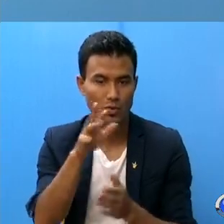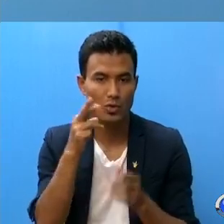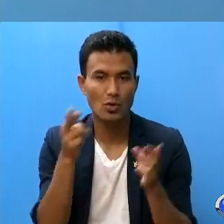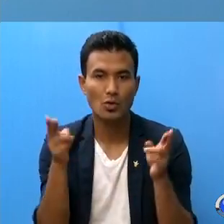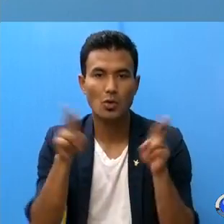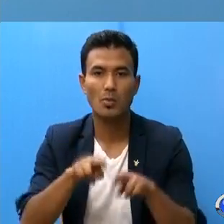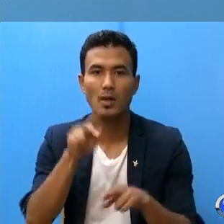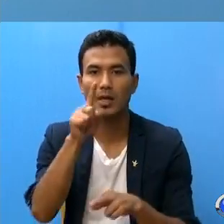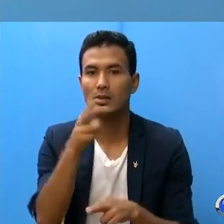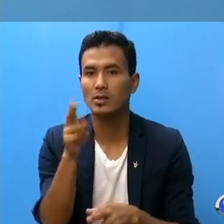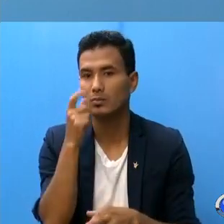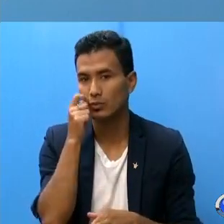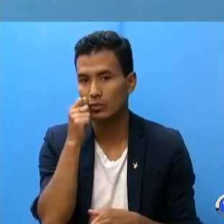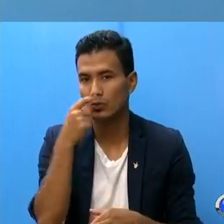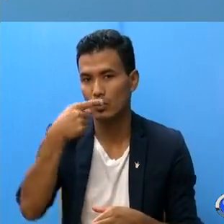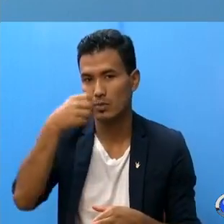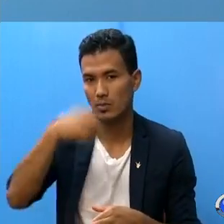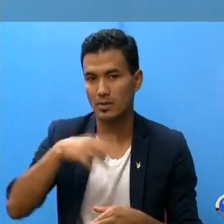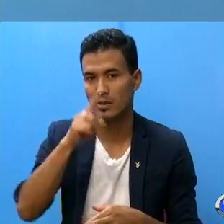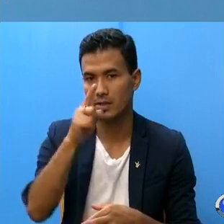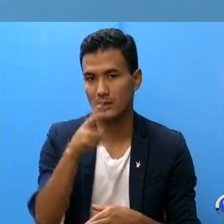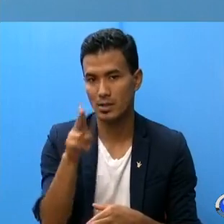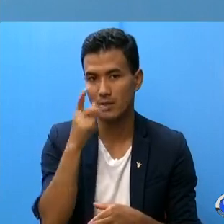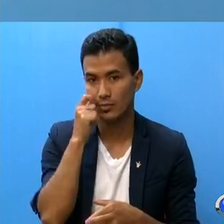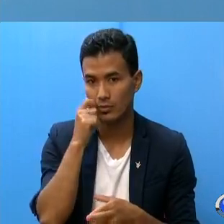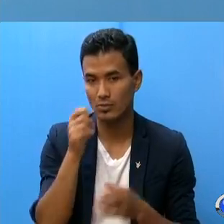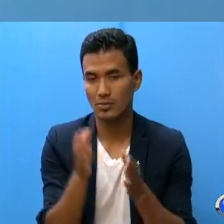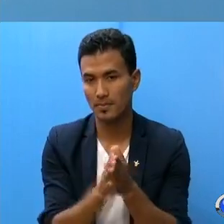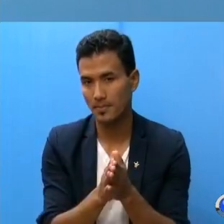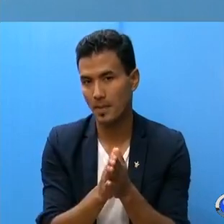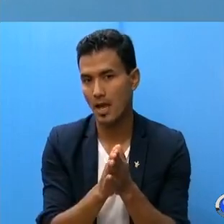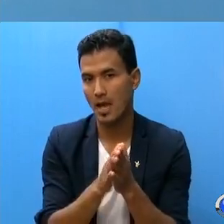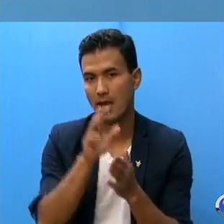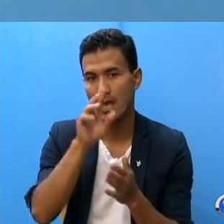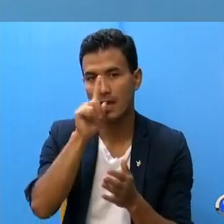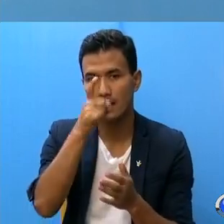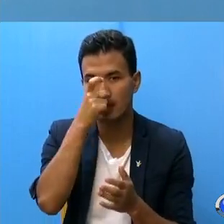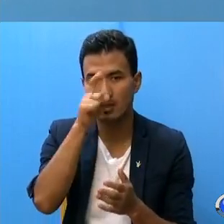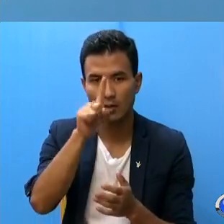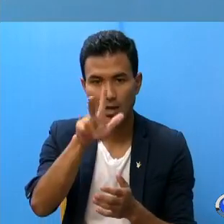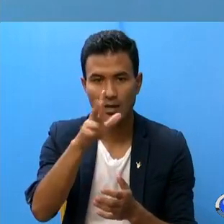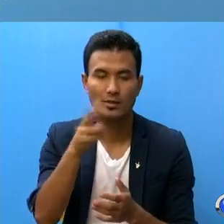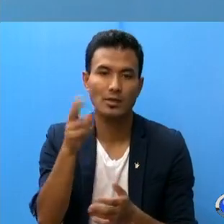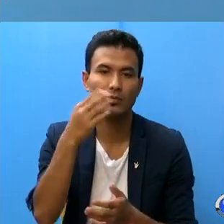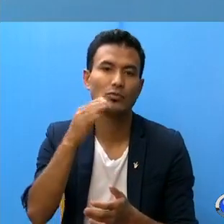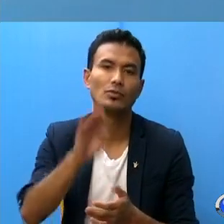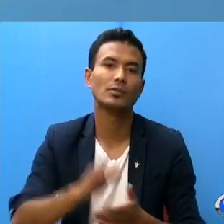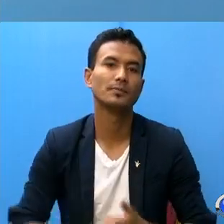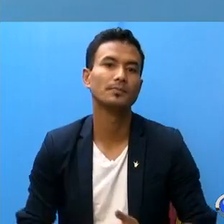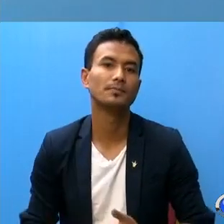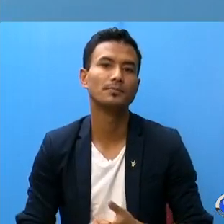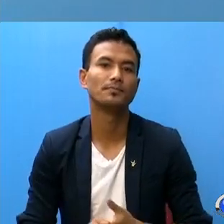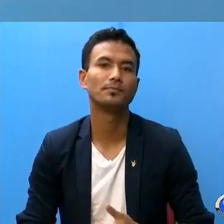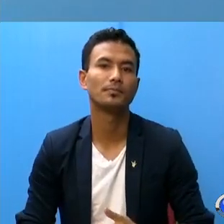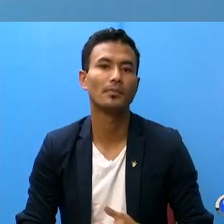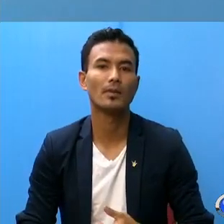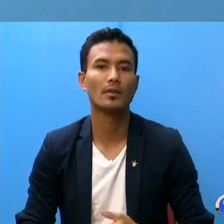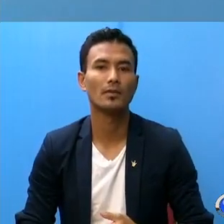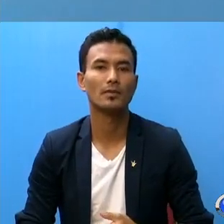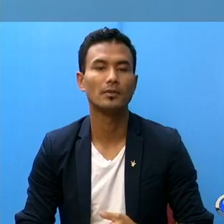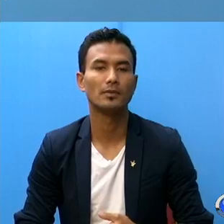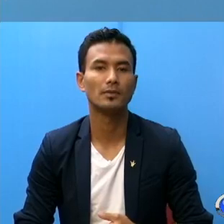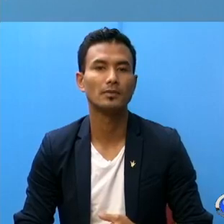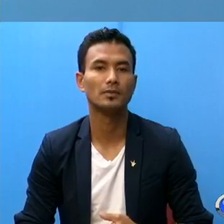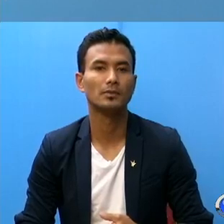को एक जना पुरुष, रोलपा रोलपा को एक जना पुरुष गरी जम्मा एक से अठार जना उन्नुन छा।